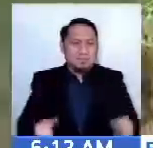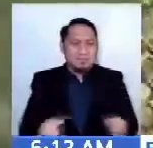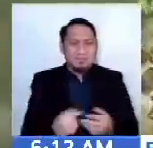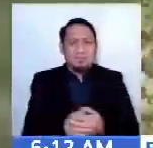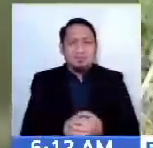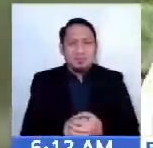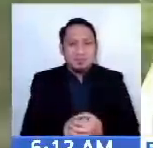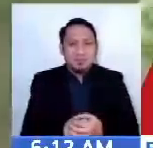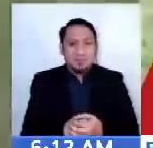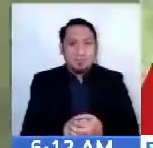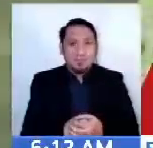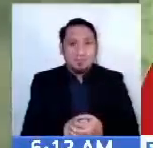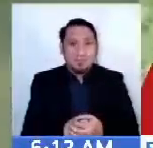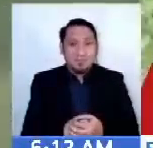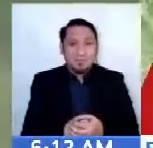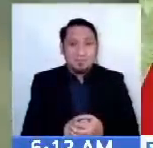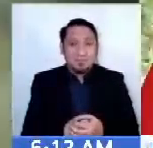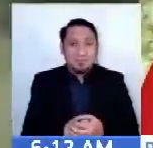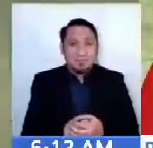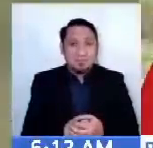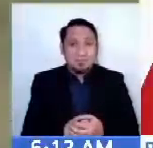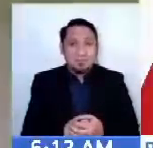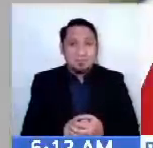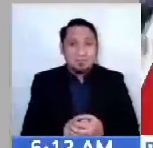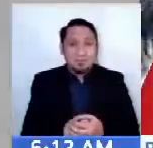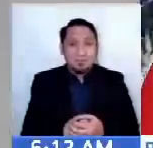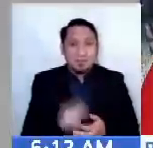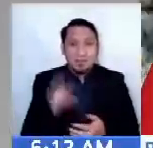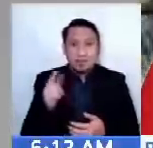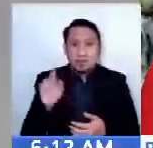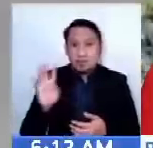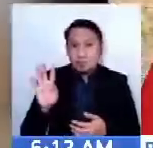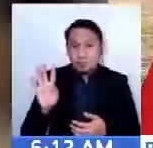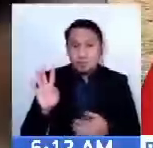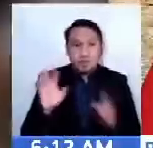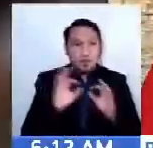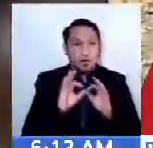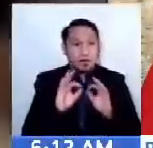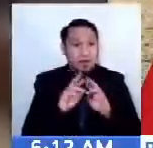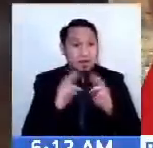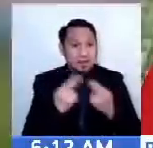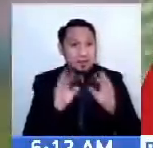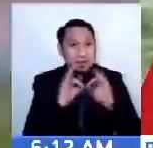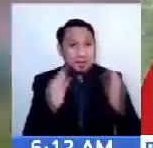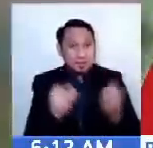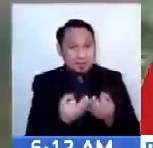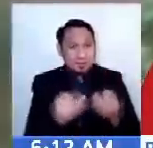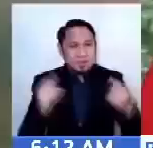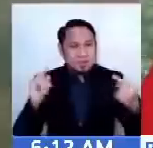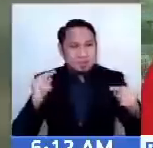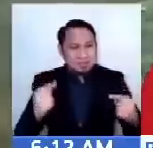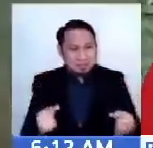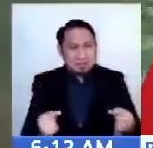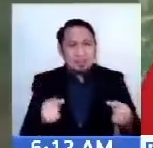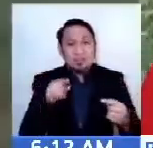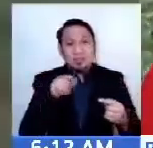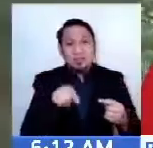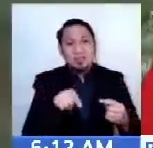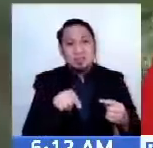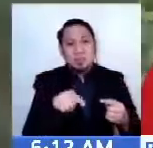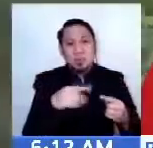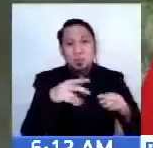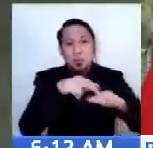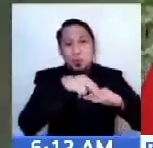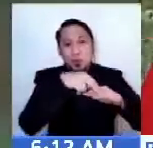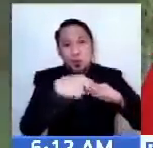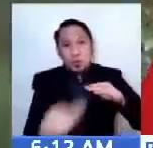Ay, Diyos ko! 24 na magkakaanak naman ang sugatan sa Nasugbu, Batangas matapos mahulog sa bangin ang sinasakyan